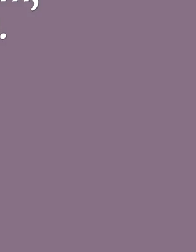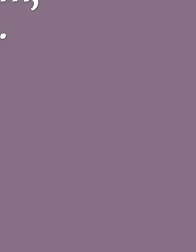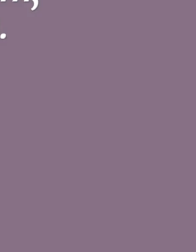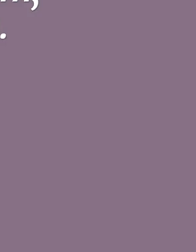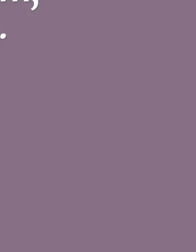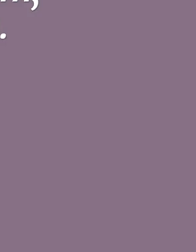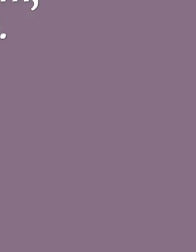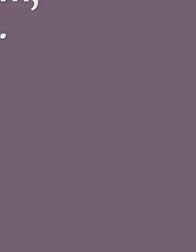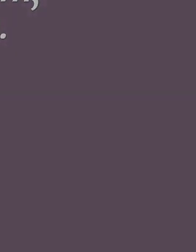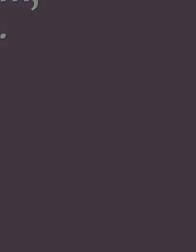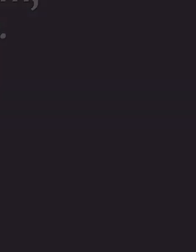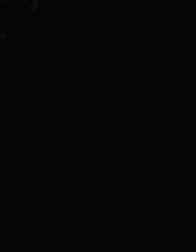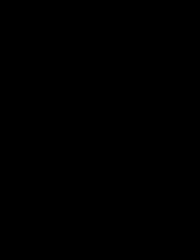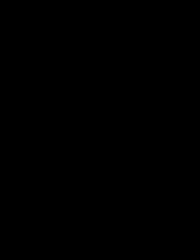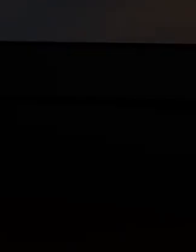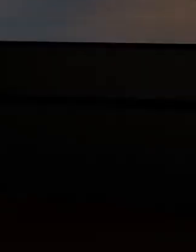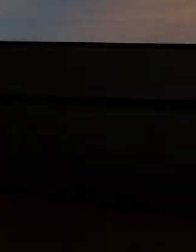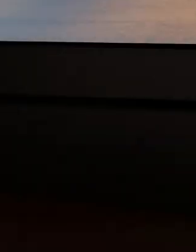Dziękujemy.